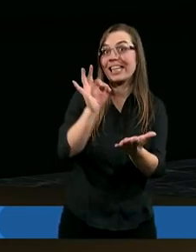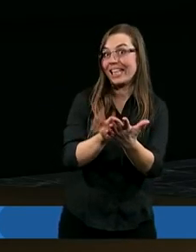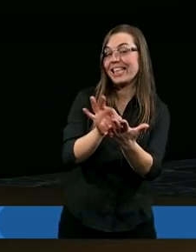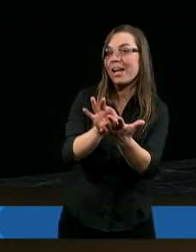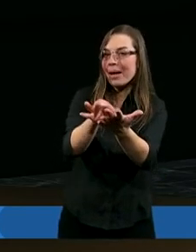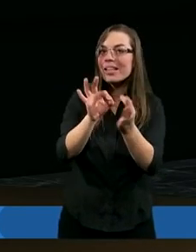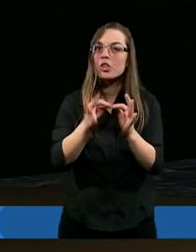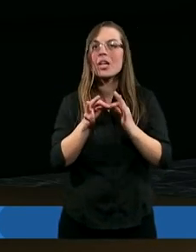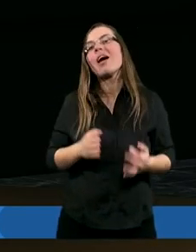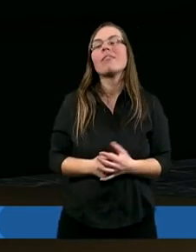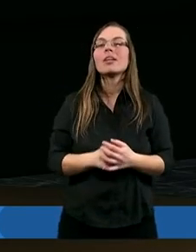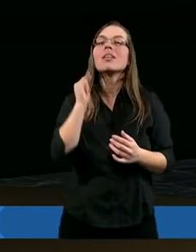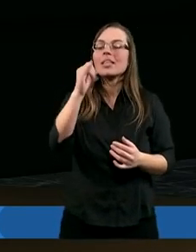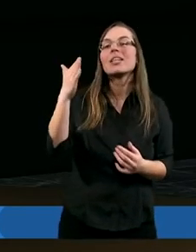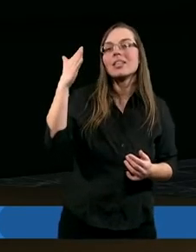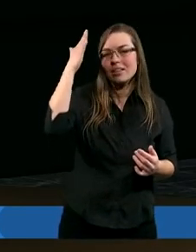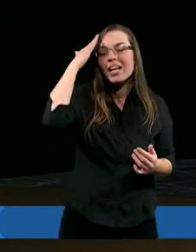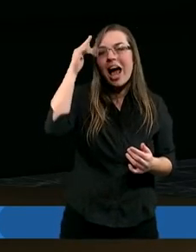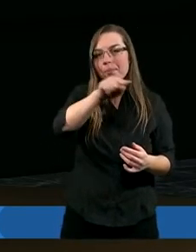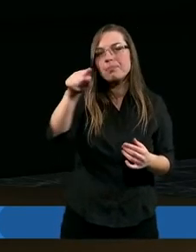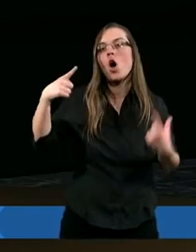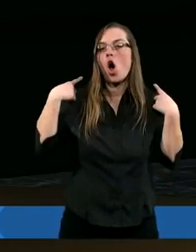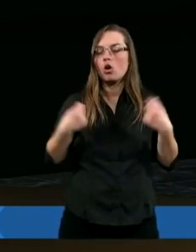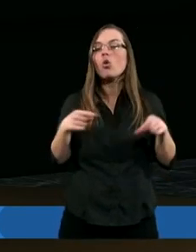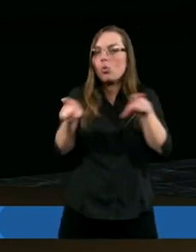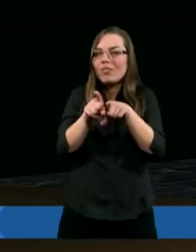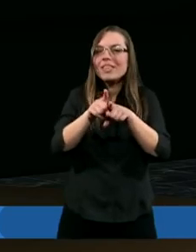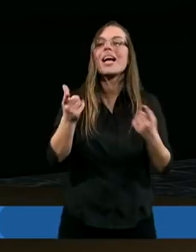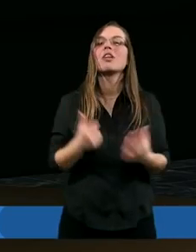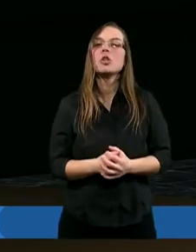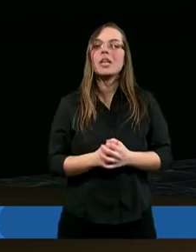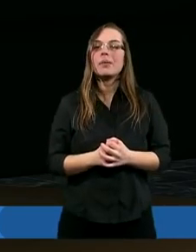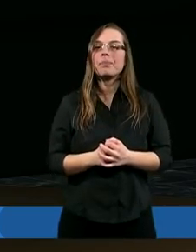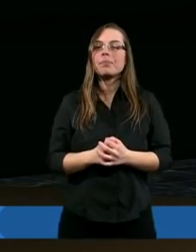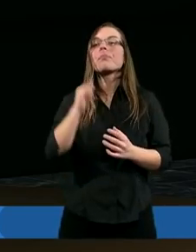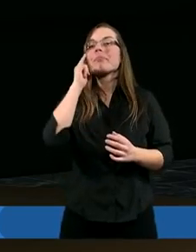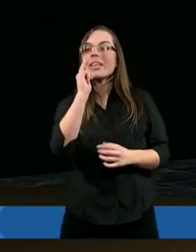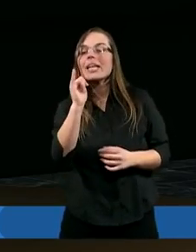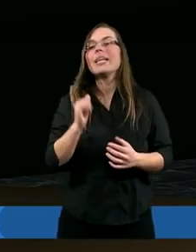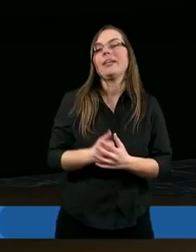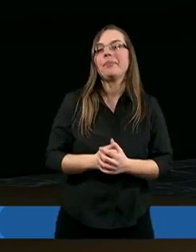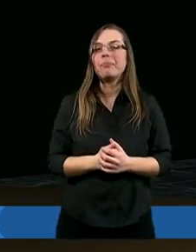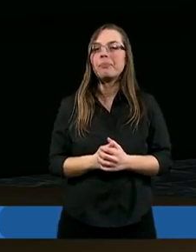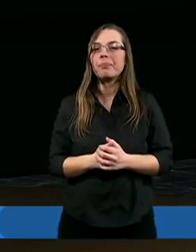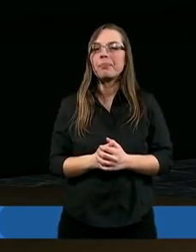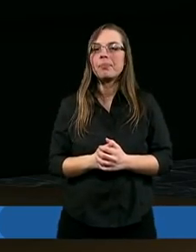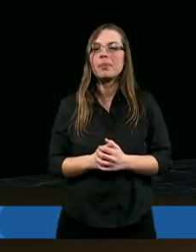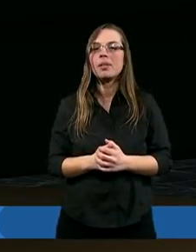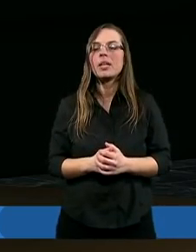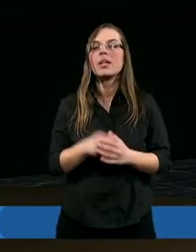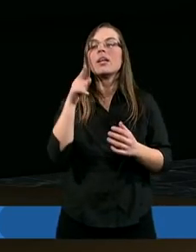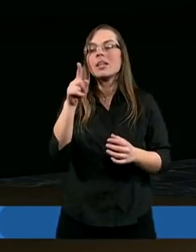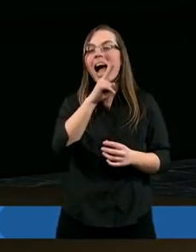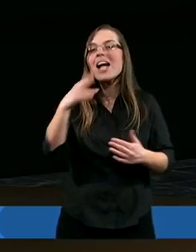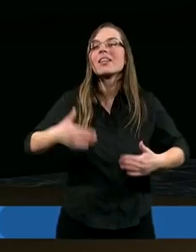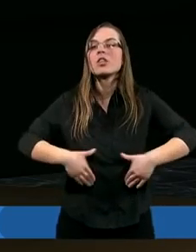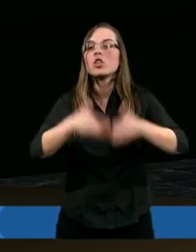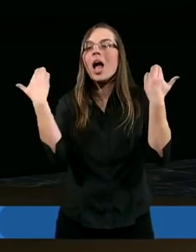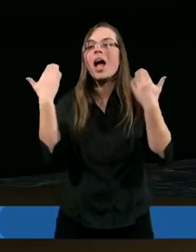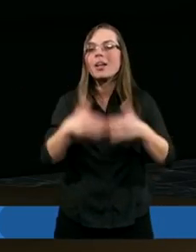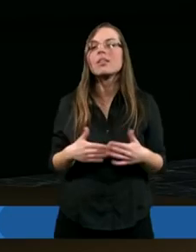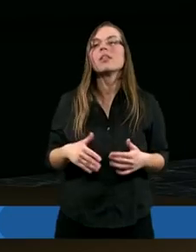systematycznie i znam te osoby również i każdy